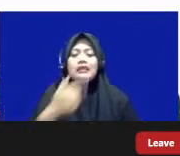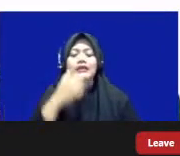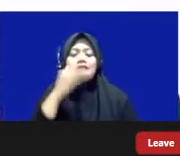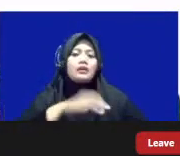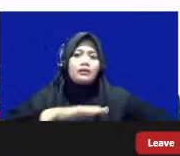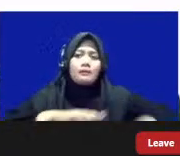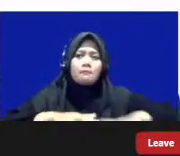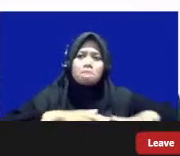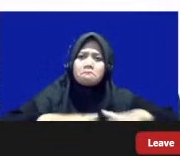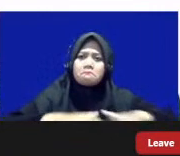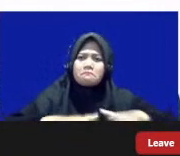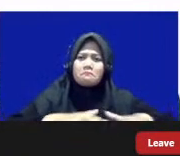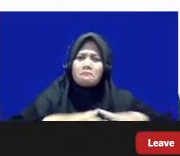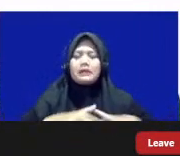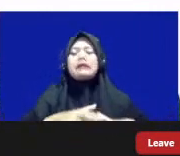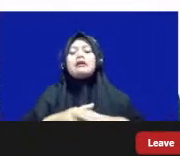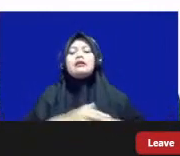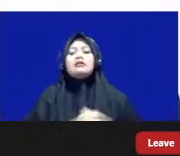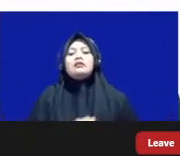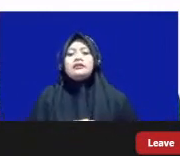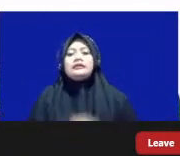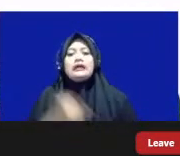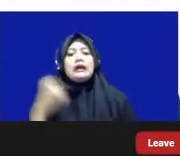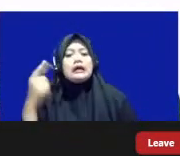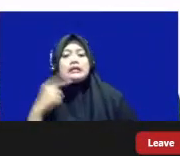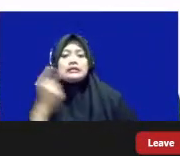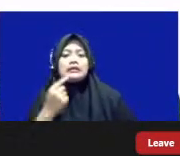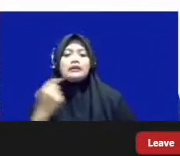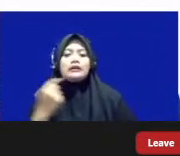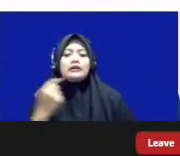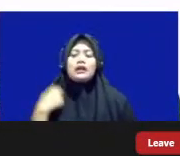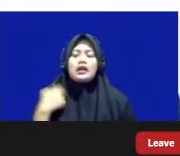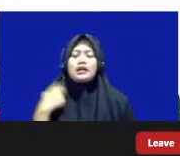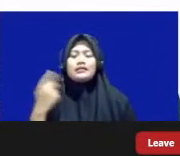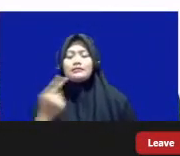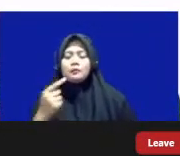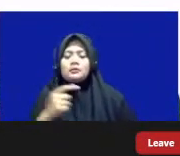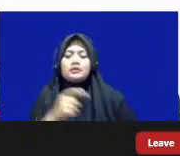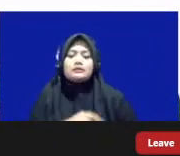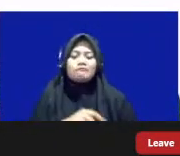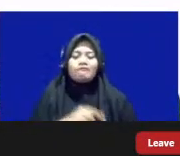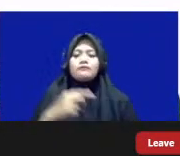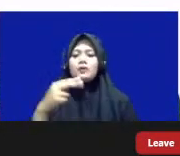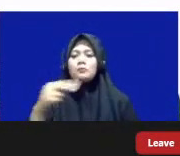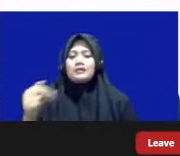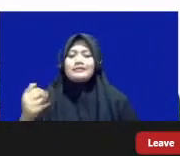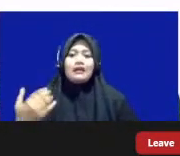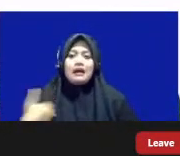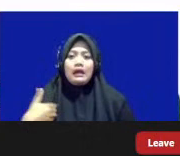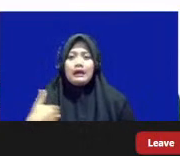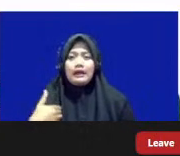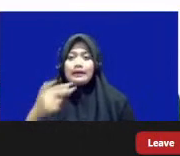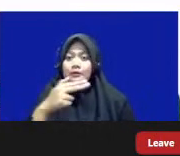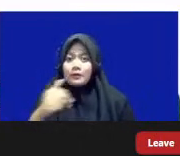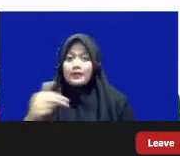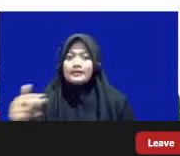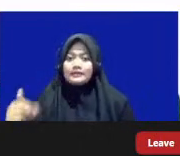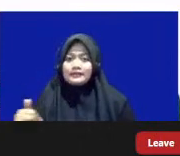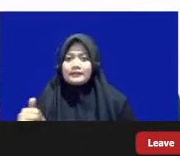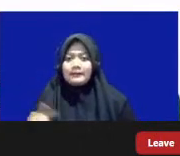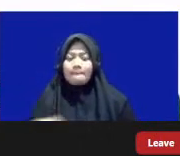kan, yang di Indonesia yang sering terjadi setiap saat di Indonesia ada. Nah, hal itu maka Indonesia